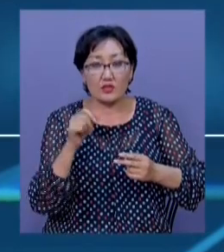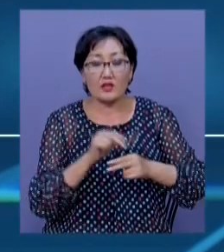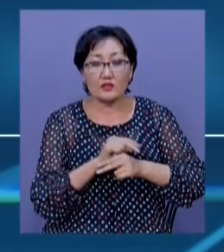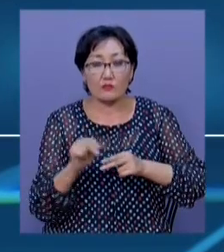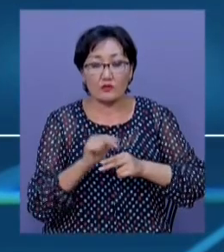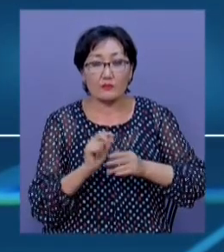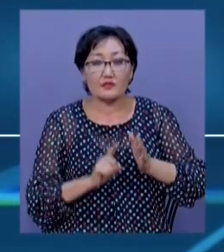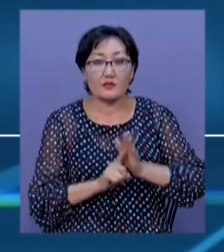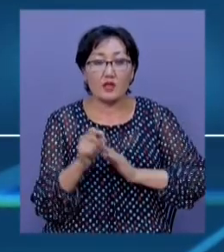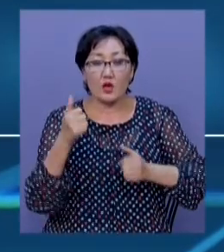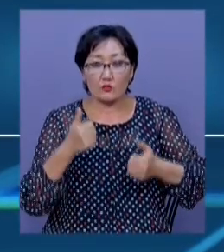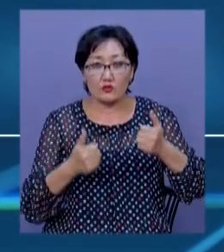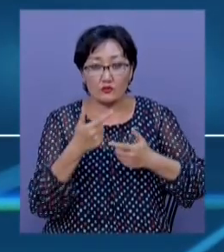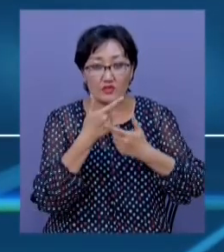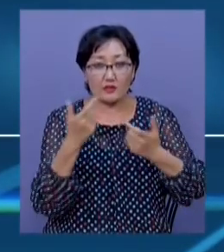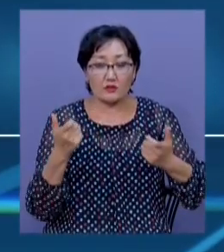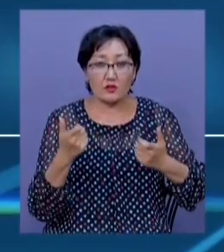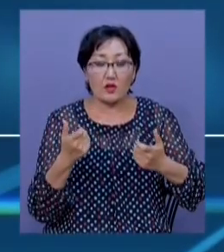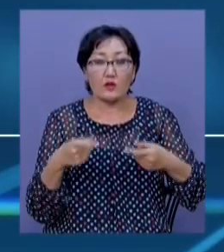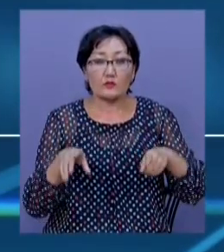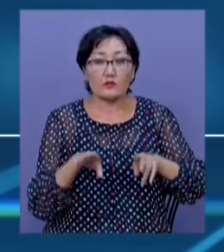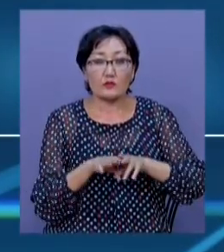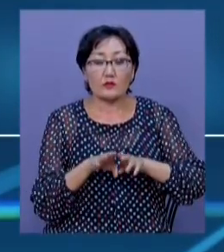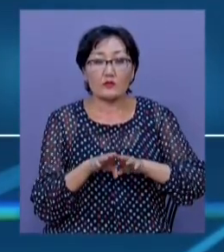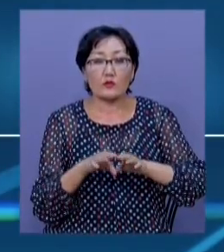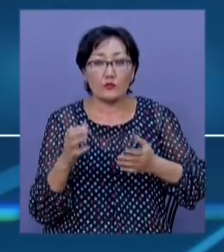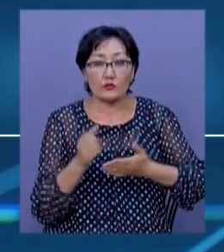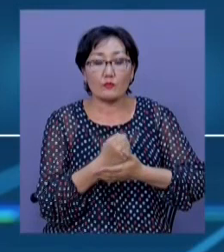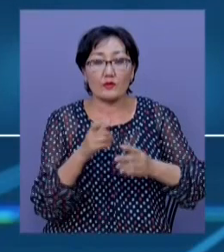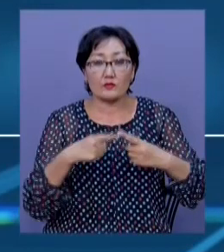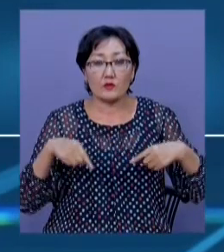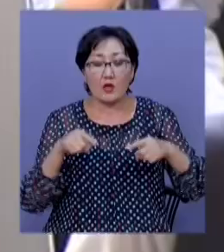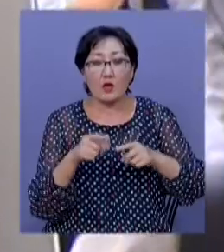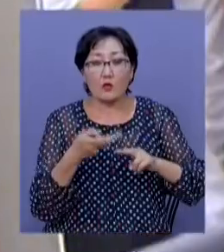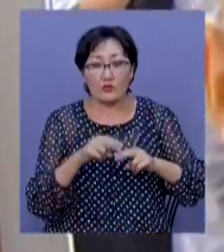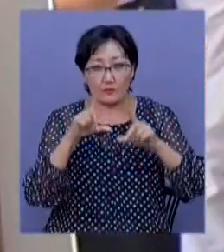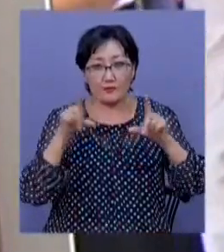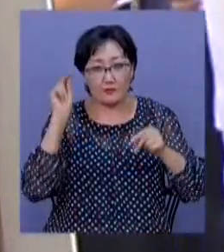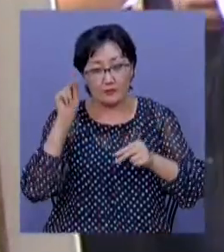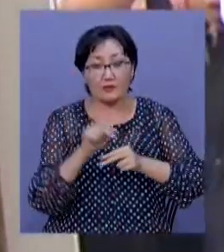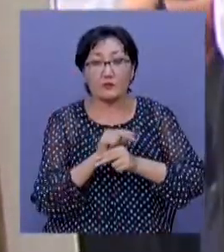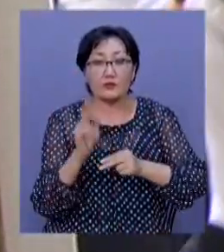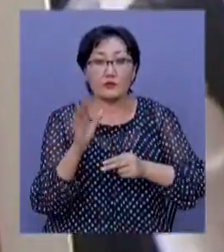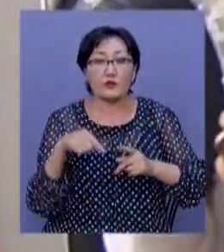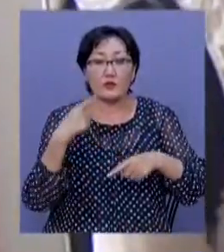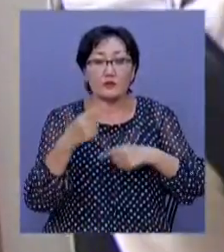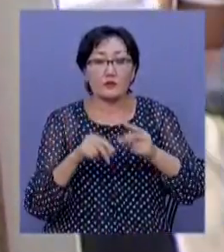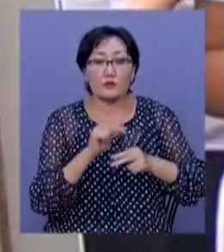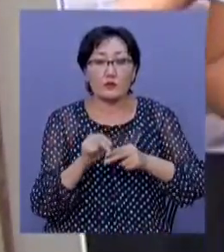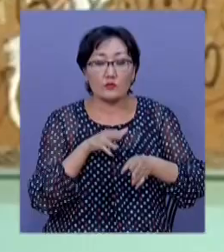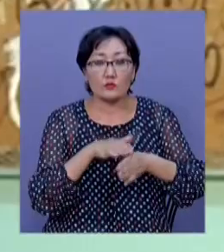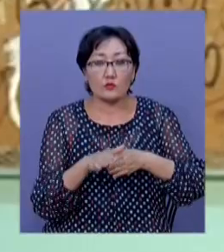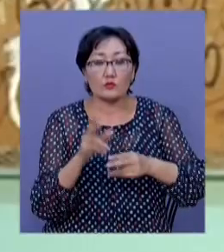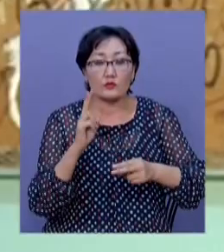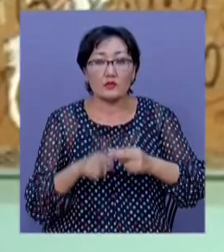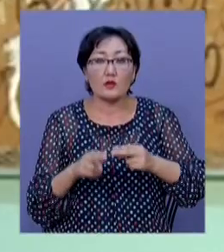конкурс жарияланады. Сөйтіп ұтып алған компания осы мектепті жөндейтін болады. Ал келесі жылы жөнде жұмыстары толығымен